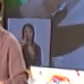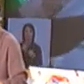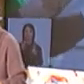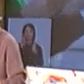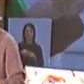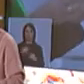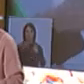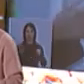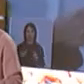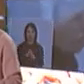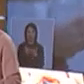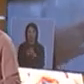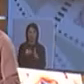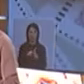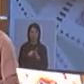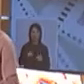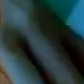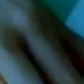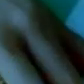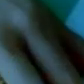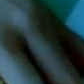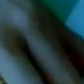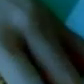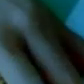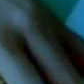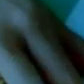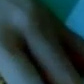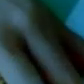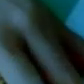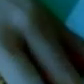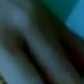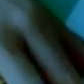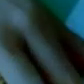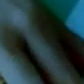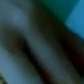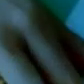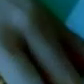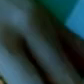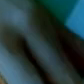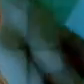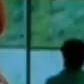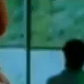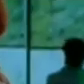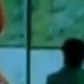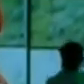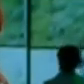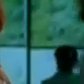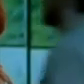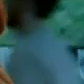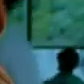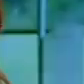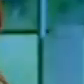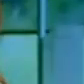ირჩევს ჩვენ მიერ არჩეული პარლამენტი და კიდევ ადგილობრივი, ესე რა ვთქვა, თვითმმართველობის წარმომადგენლები.